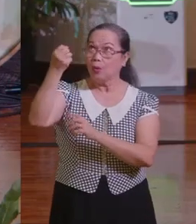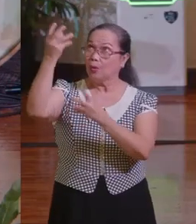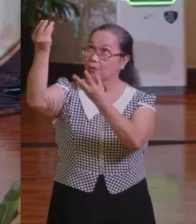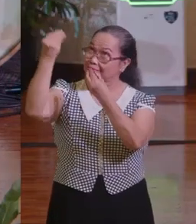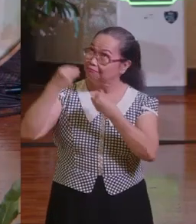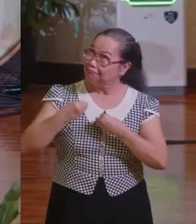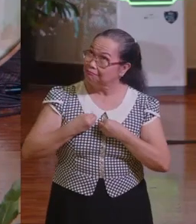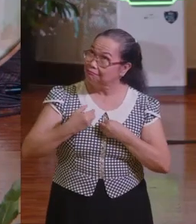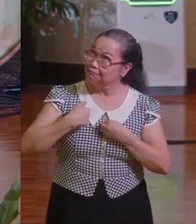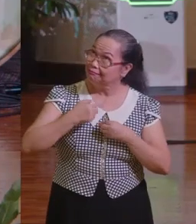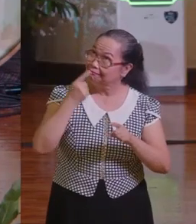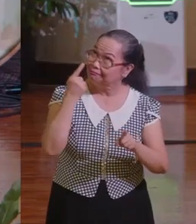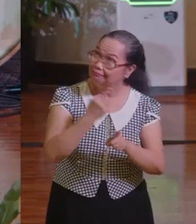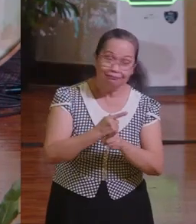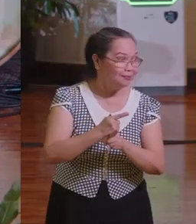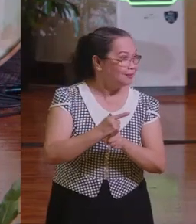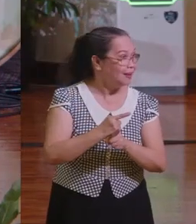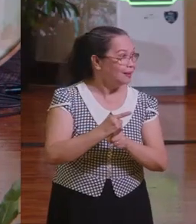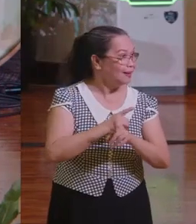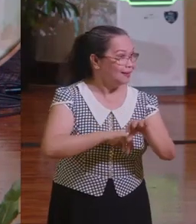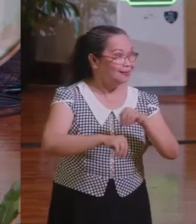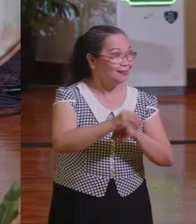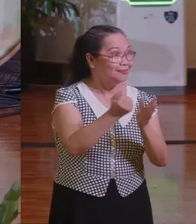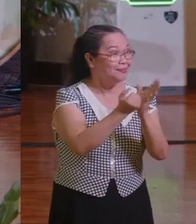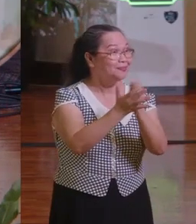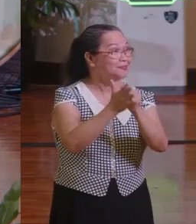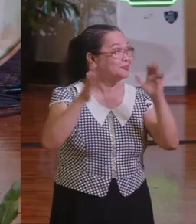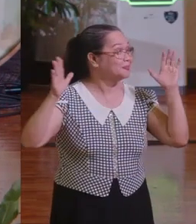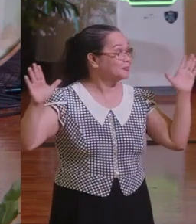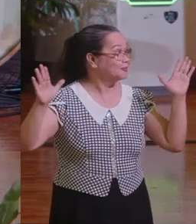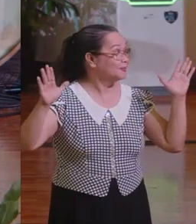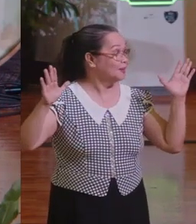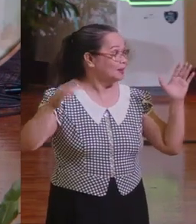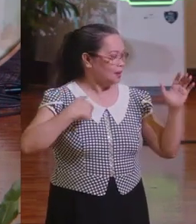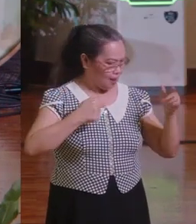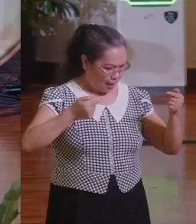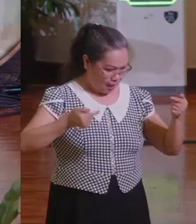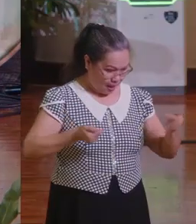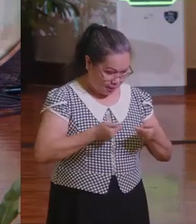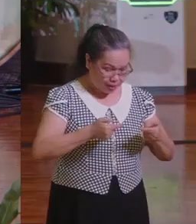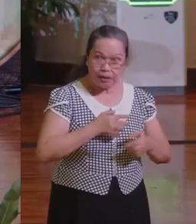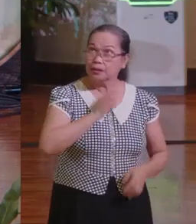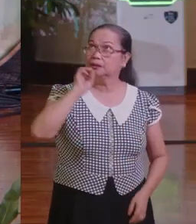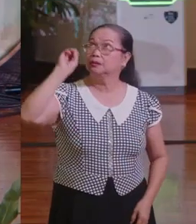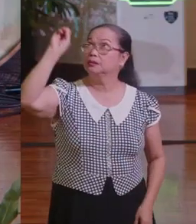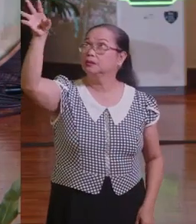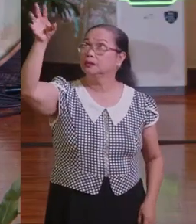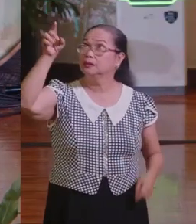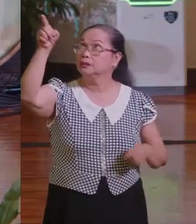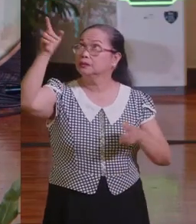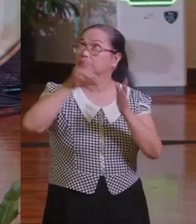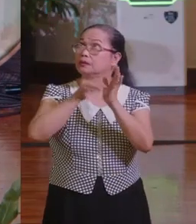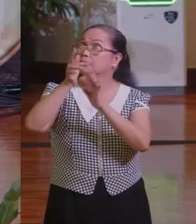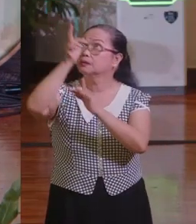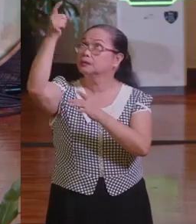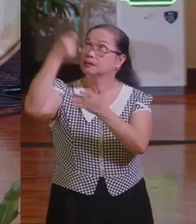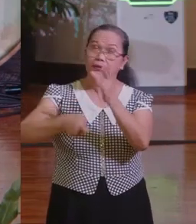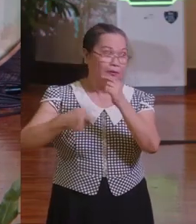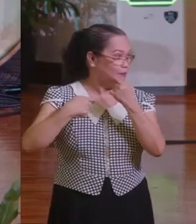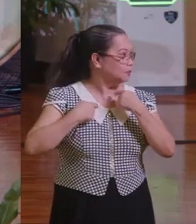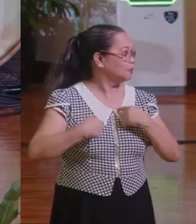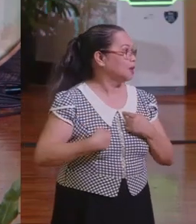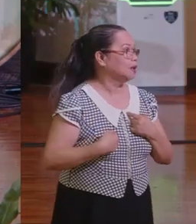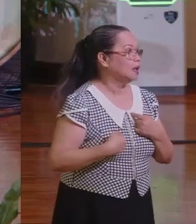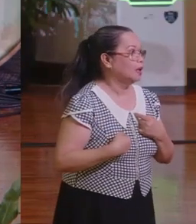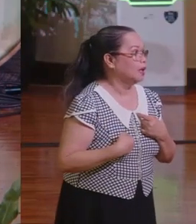sa atin at ang ating kasalanan na siya namang inimpute sa kanya at kanyang pinagbayaran sa krus.